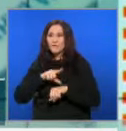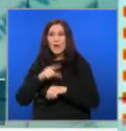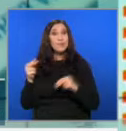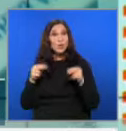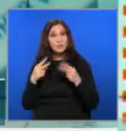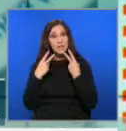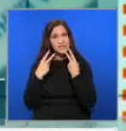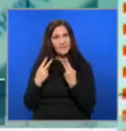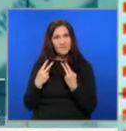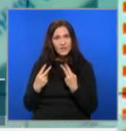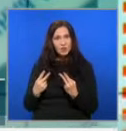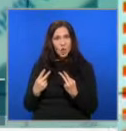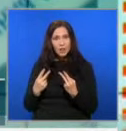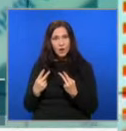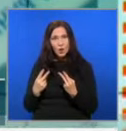се виждало